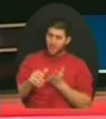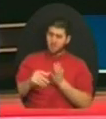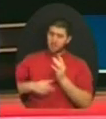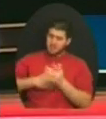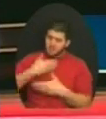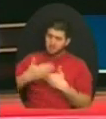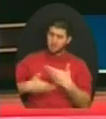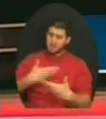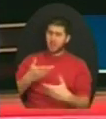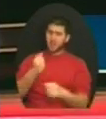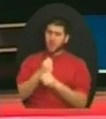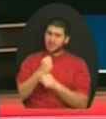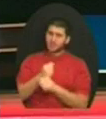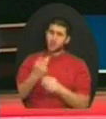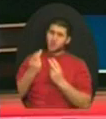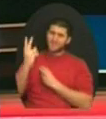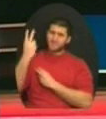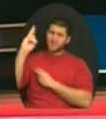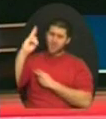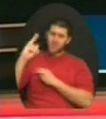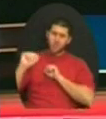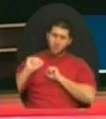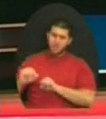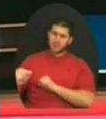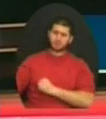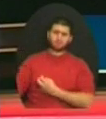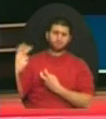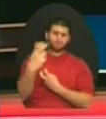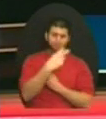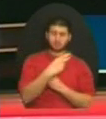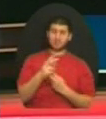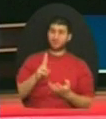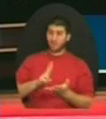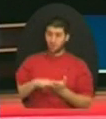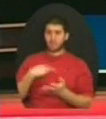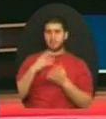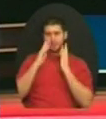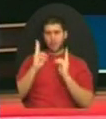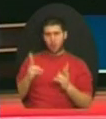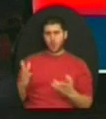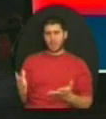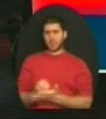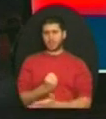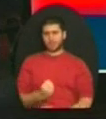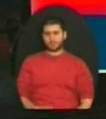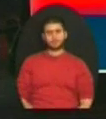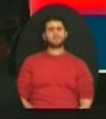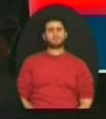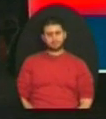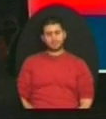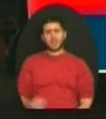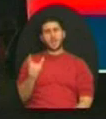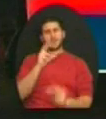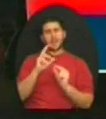להיות, שוב, לאסוף כמה שיותר ויותר תומכים ולהיות נכון, אני מאמינה שהן יכולות להצליח. כן, אז בוא נדבר על